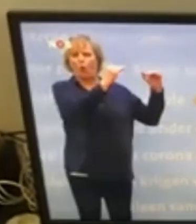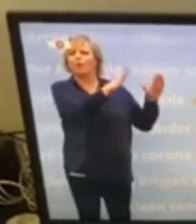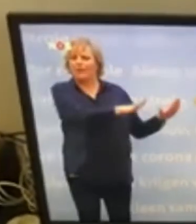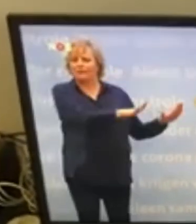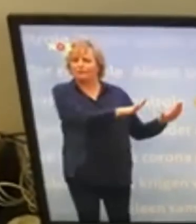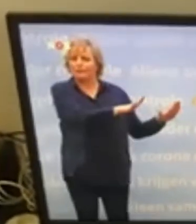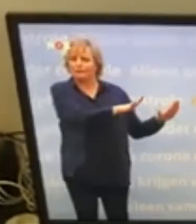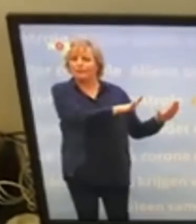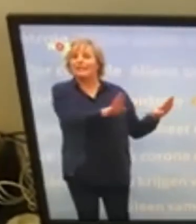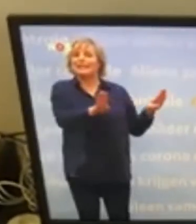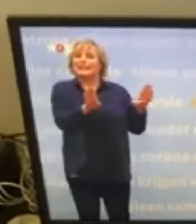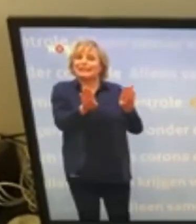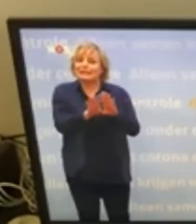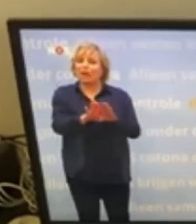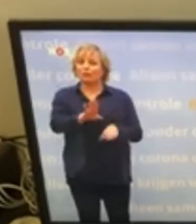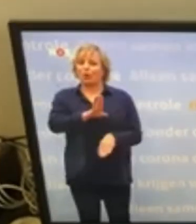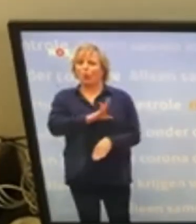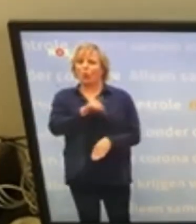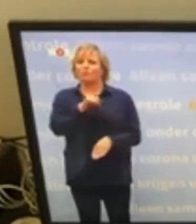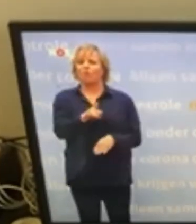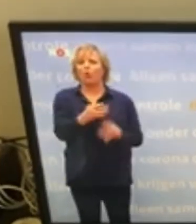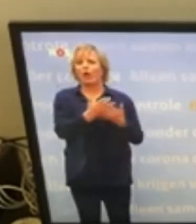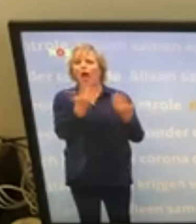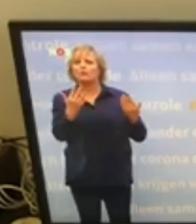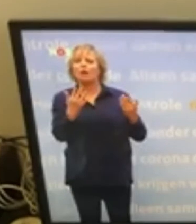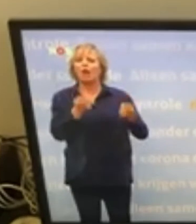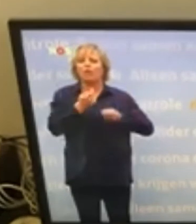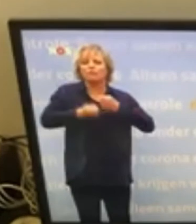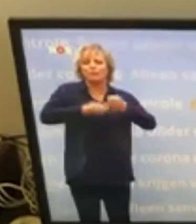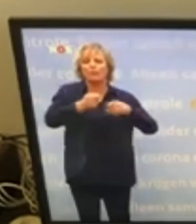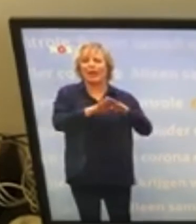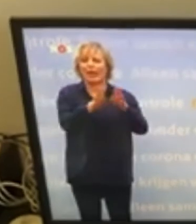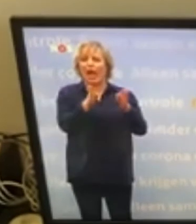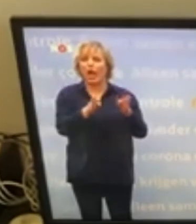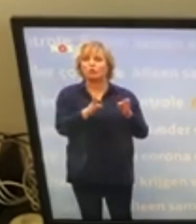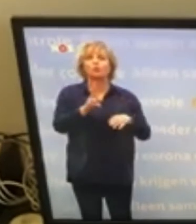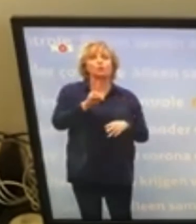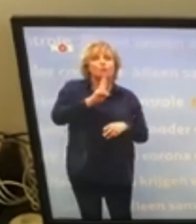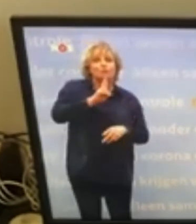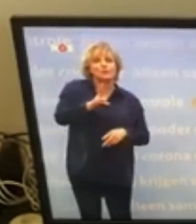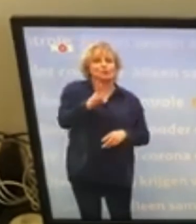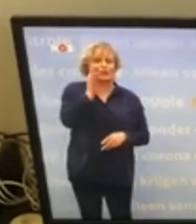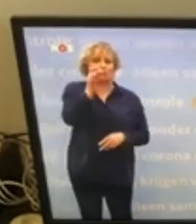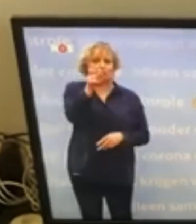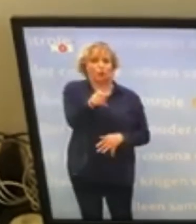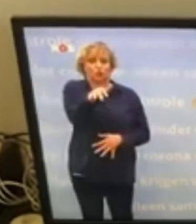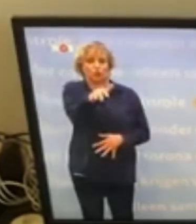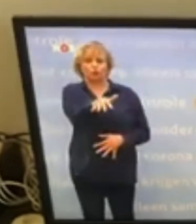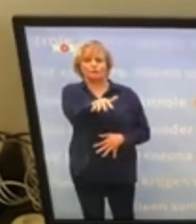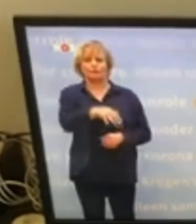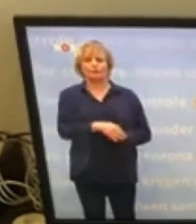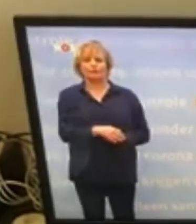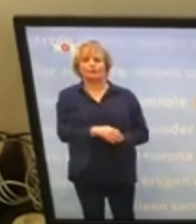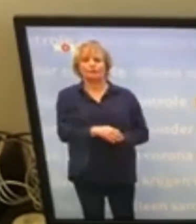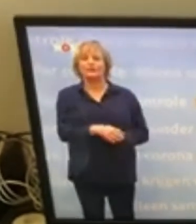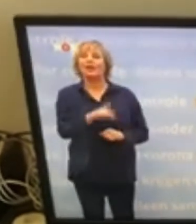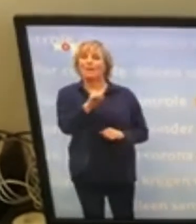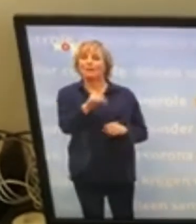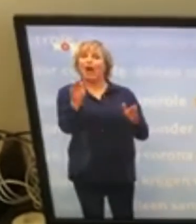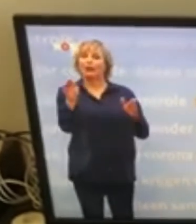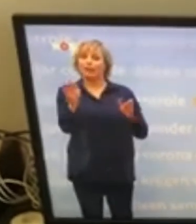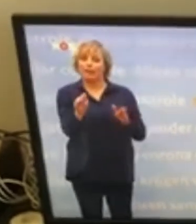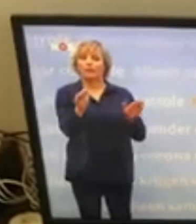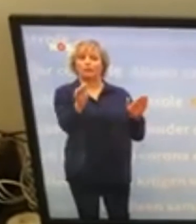En datzelfde geldt voor het aantal verpleeghuizen met een besmette bewoner in huis. Maar ook die cijfers die dalen